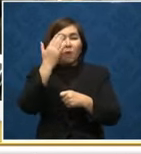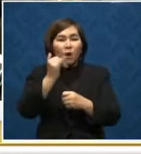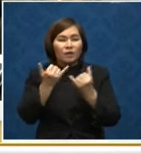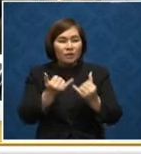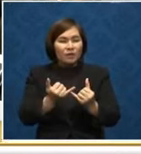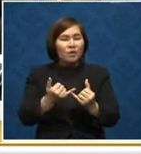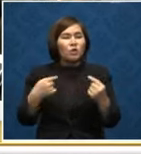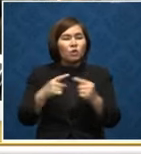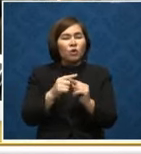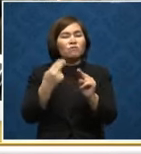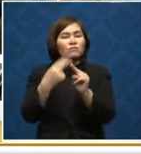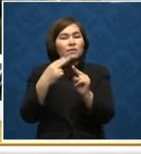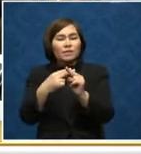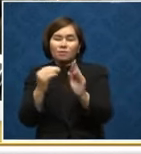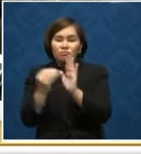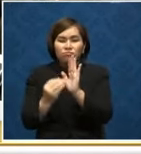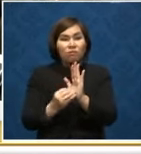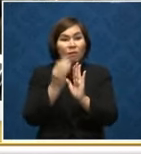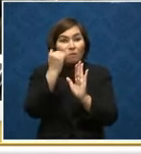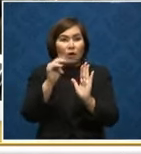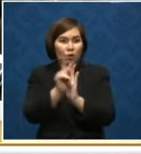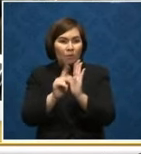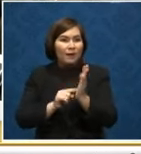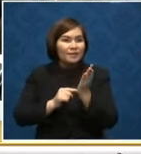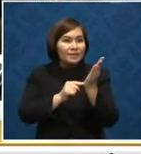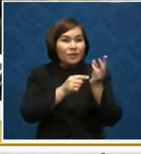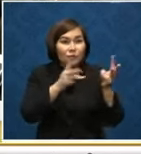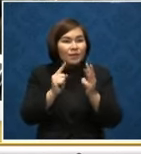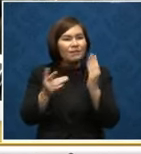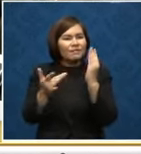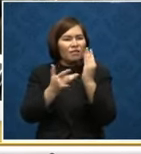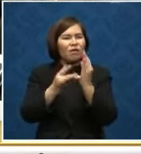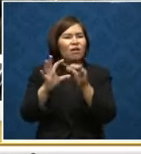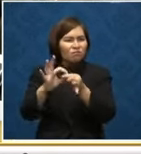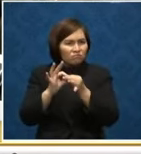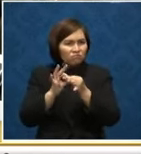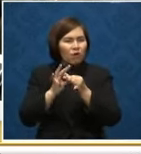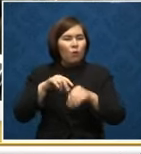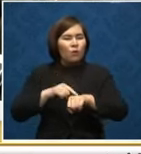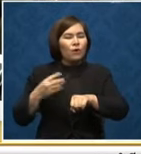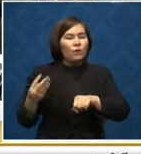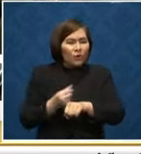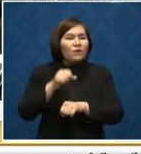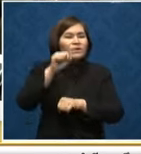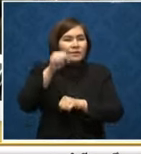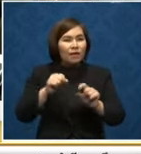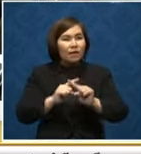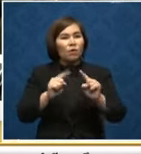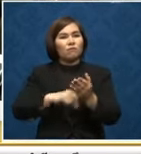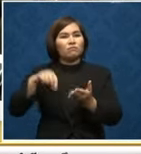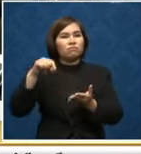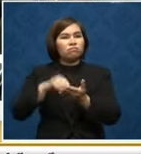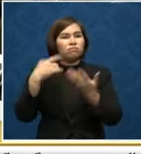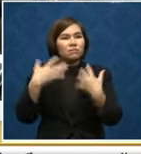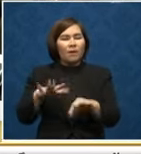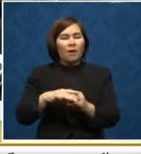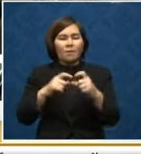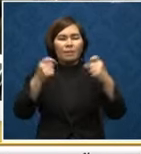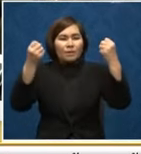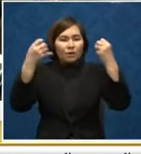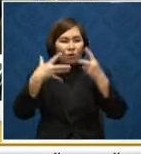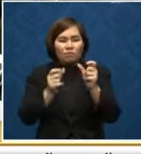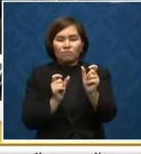บันการเข้าชื่อเสนอกฎหมายจะใช้วิธีการทางอิเล็กทรอนิกส์ที่รวดเร็วมากยิ่งขึ้นบางครั้งเซ็นอิเล็กทรอนิกส์ใส่รหัสประชาชน